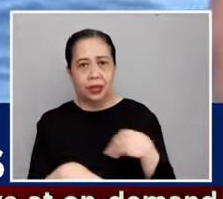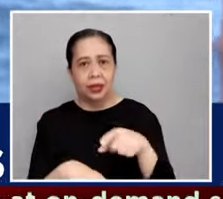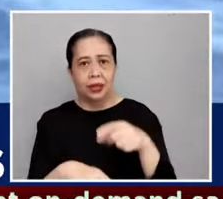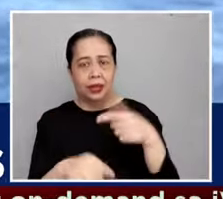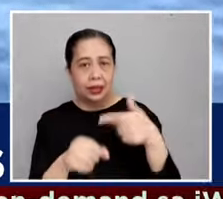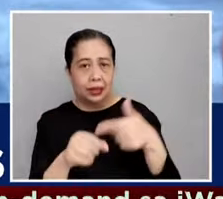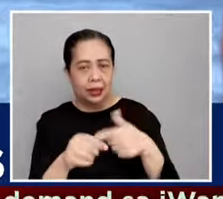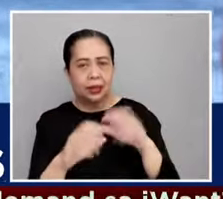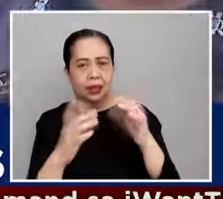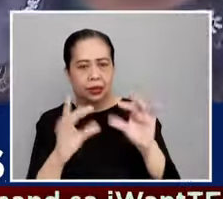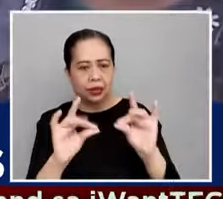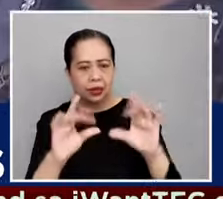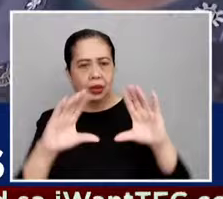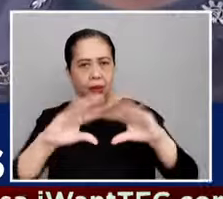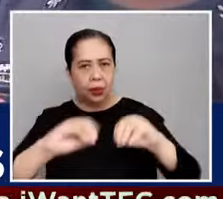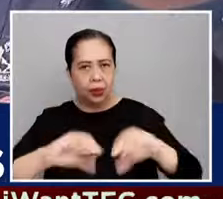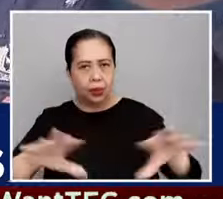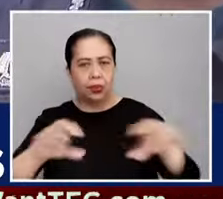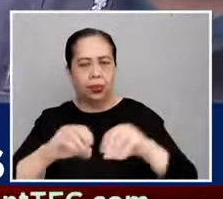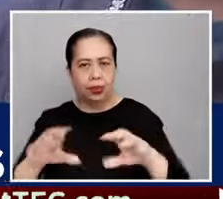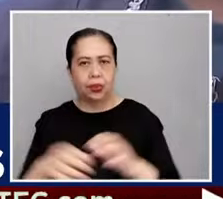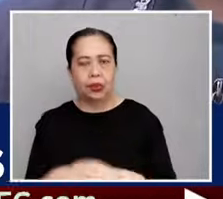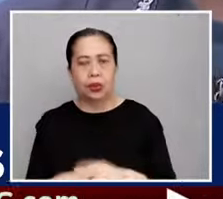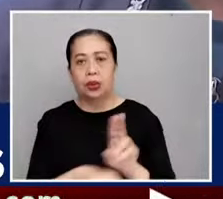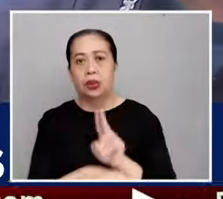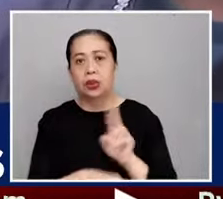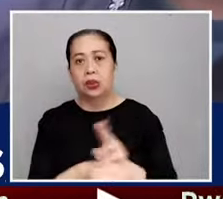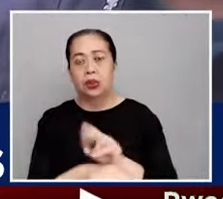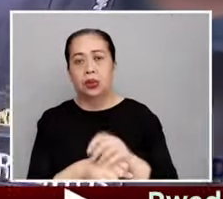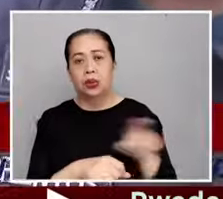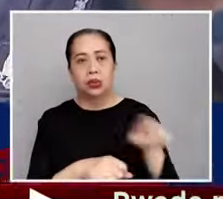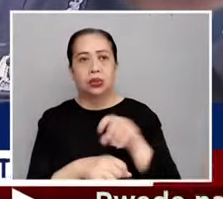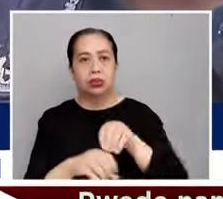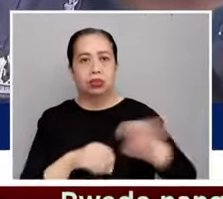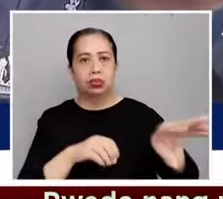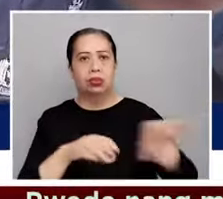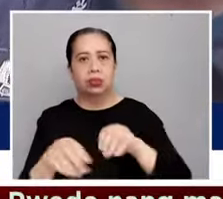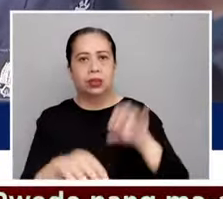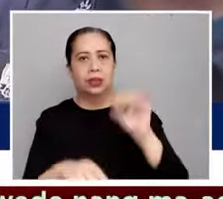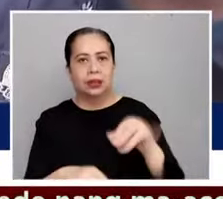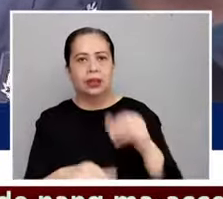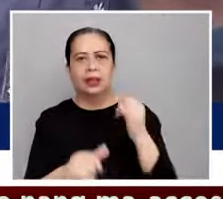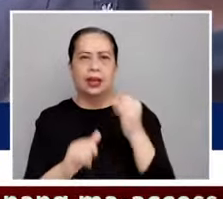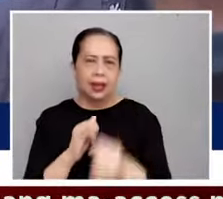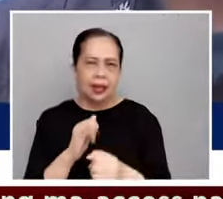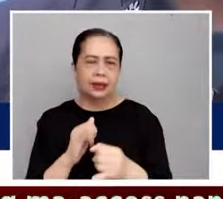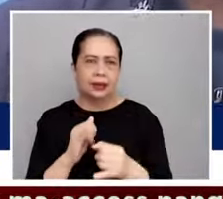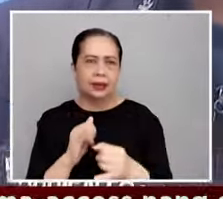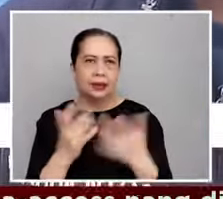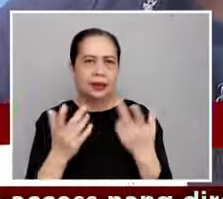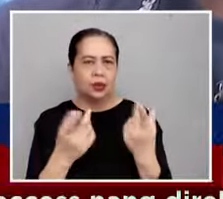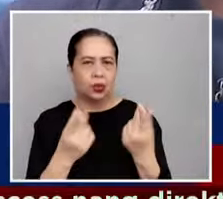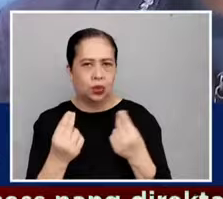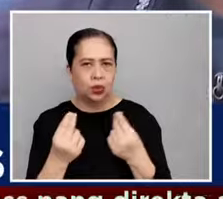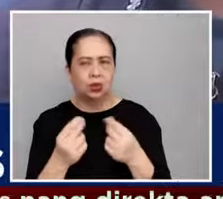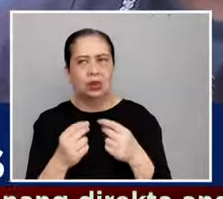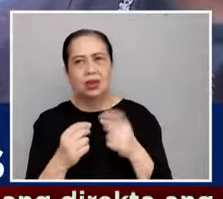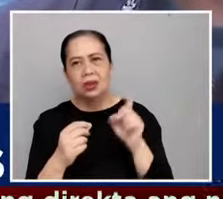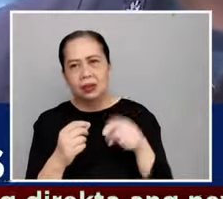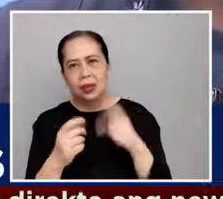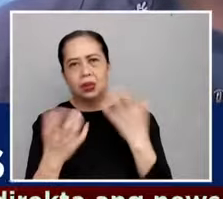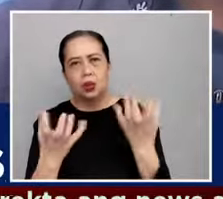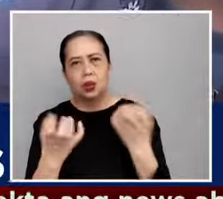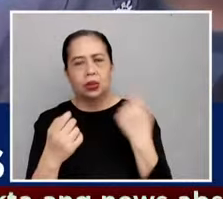part ng oil. Ang paggamit ng dispersant ay yun yung last resort natin. As much as possible, ang gusto